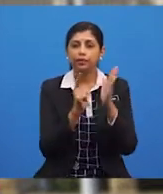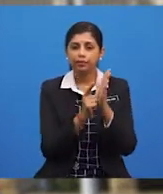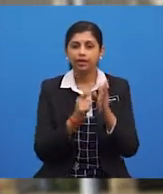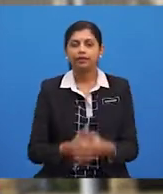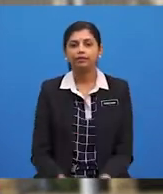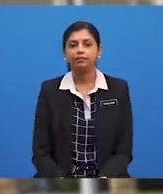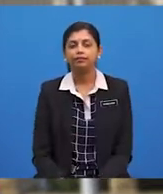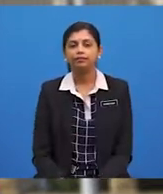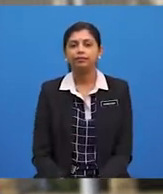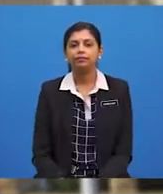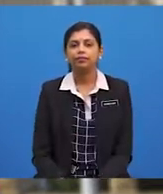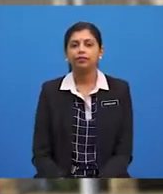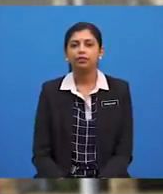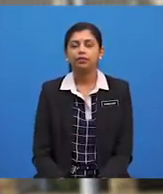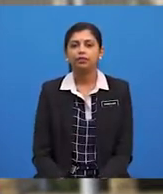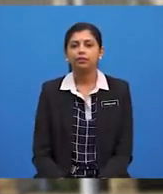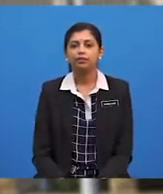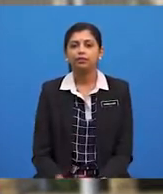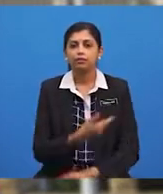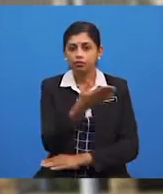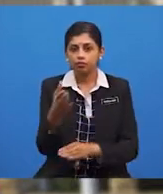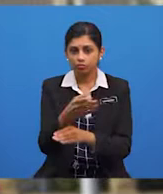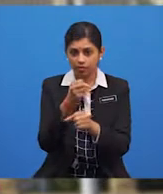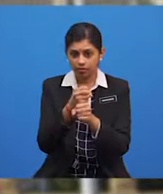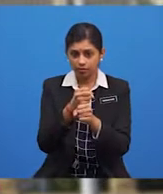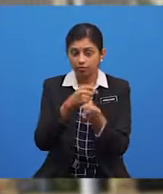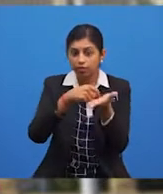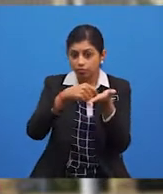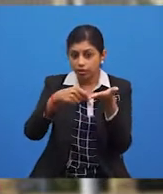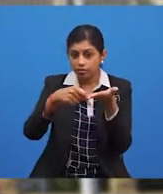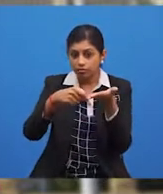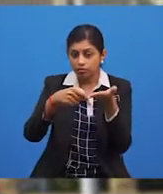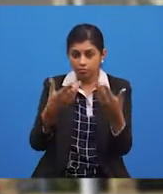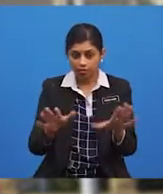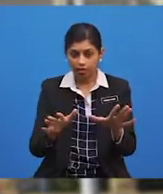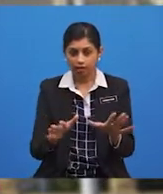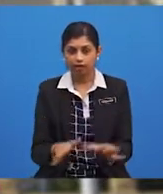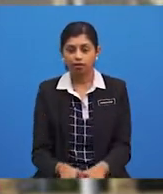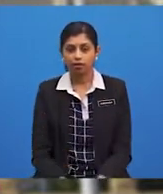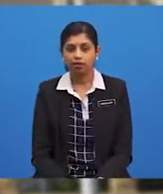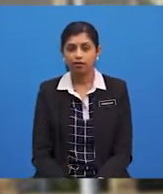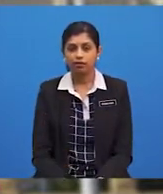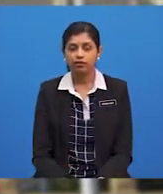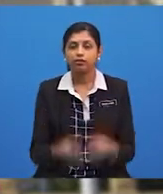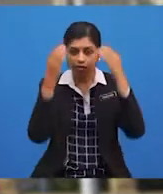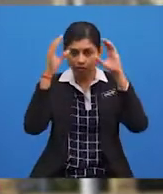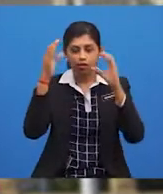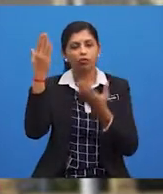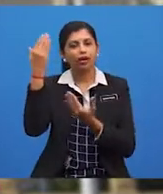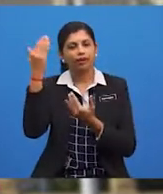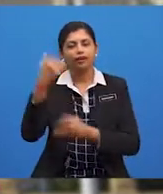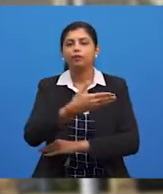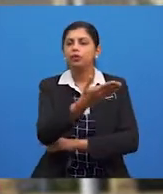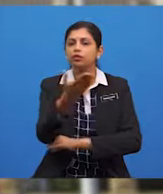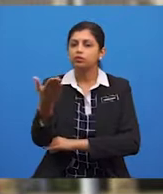berkaitan perlembagaan. Dapatkah kamu mencatat nota yang penting tadi? Cikgu berharap kamu